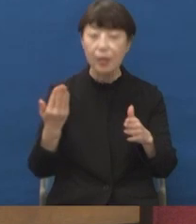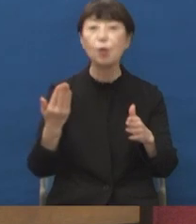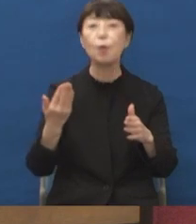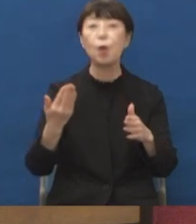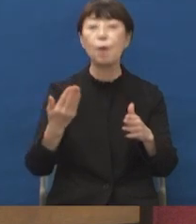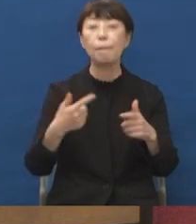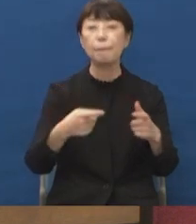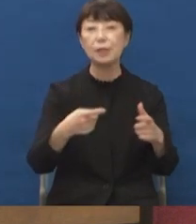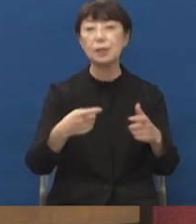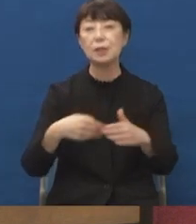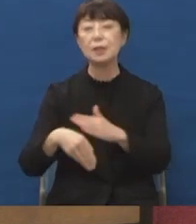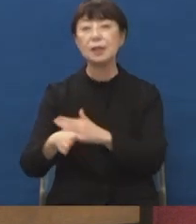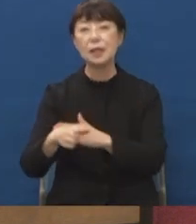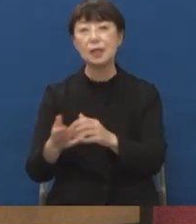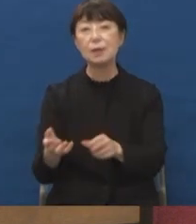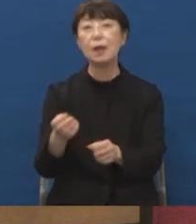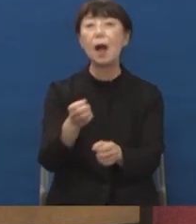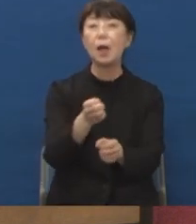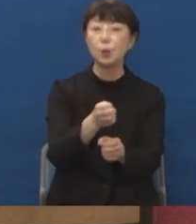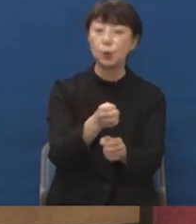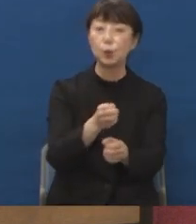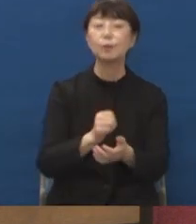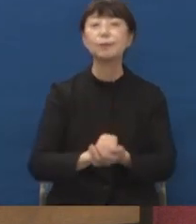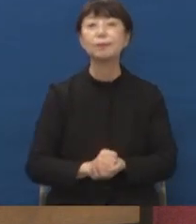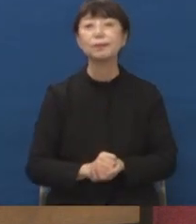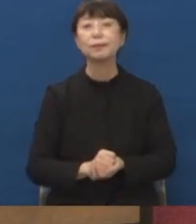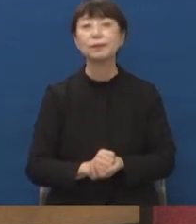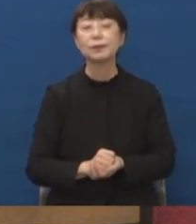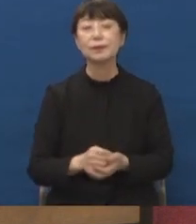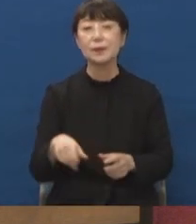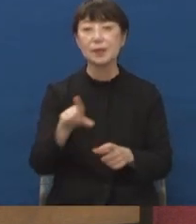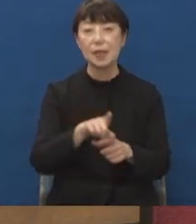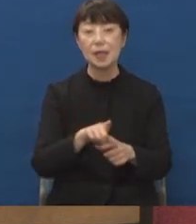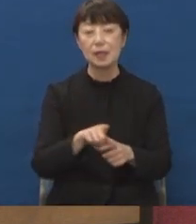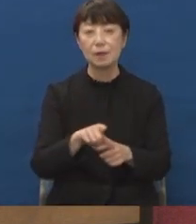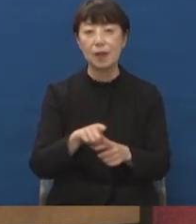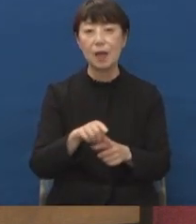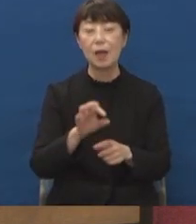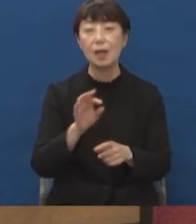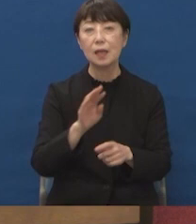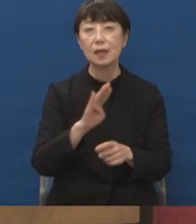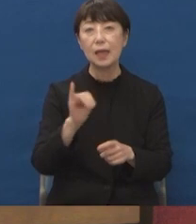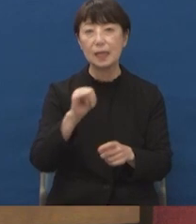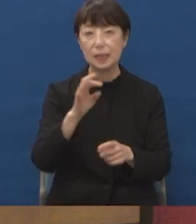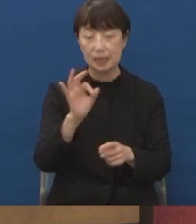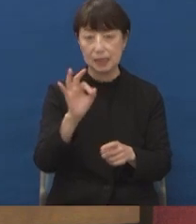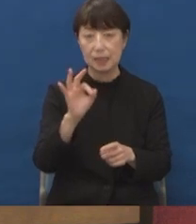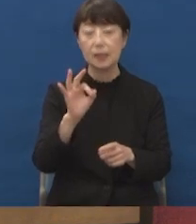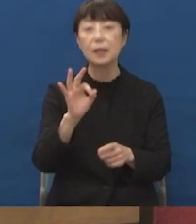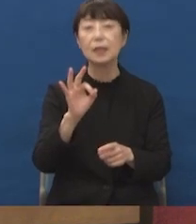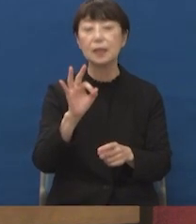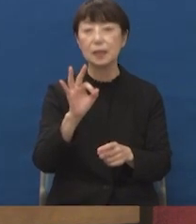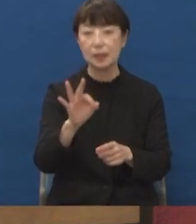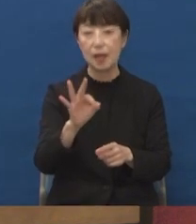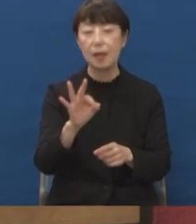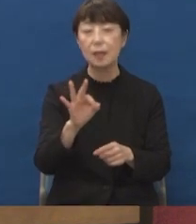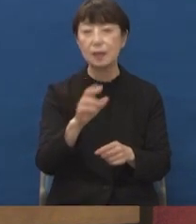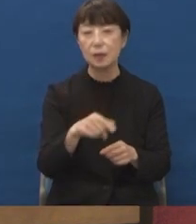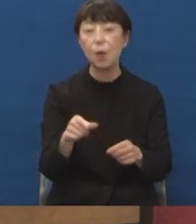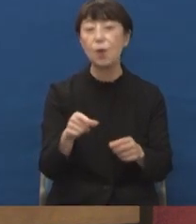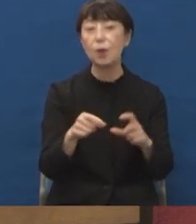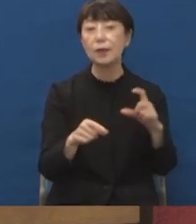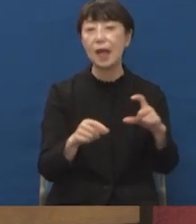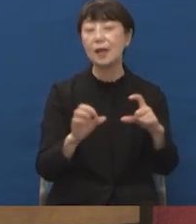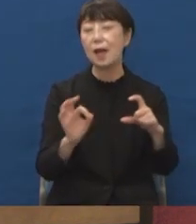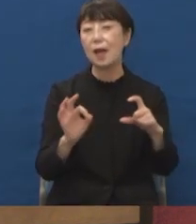のご利用は回復傾向にあり、さらには経費の執行抑制や平均乗車単価の改善など